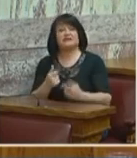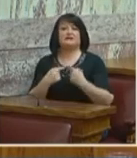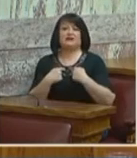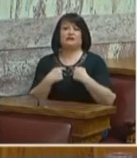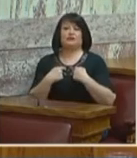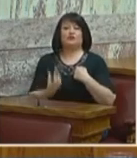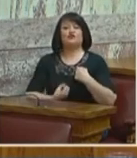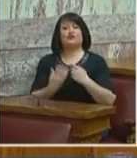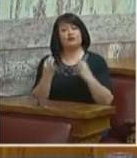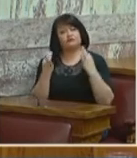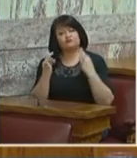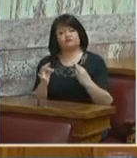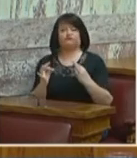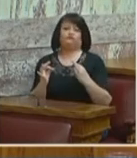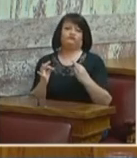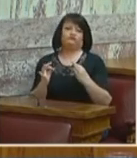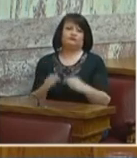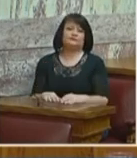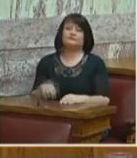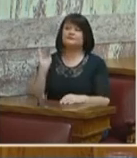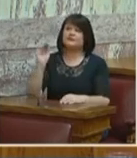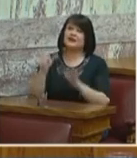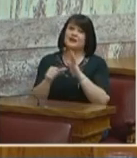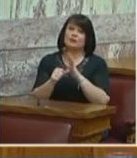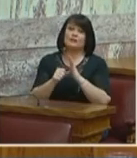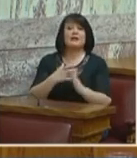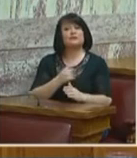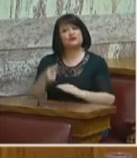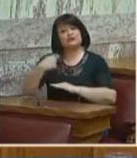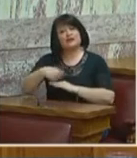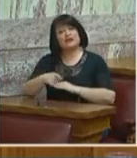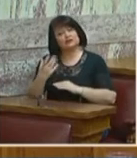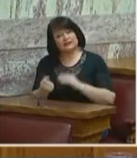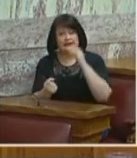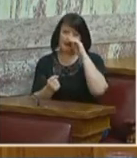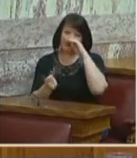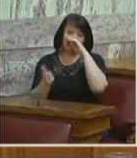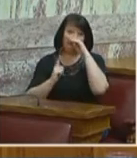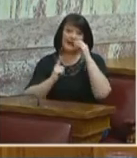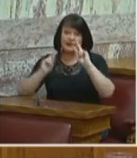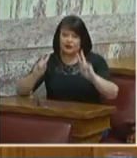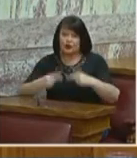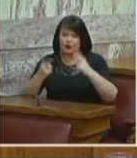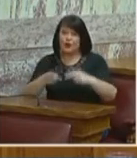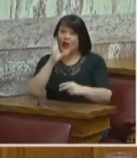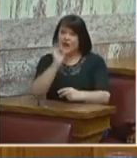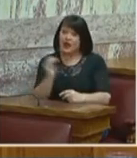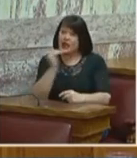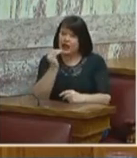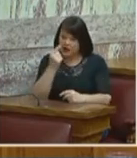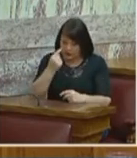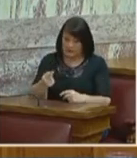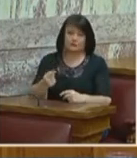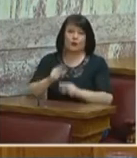πορεία. Κύριε Πρόεδρε, εμπιστεύομαι τη δικαιοσύνη και αναμένω την αποκάλυψη της αλήθειας το συντομότερο δυνατόν σε όλη της